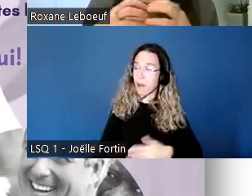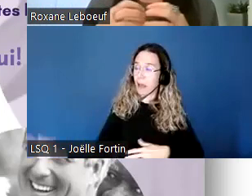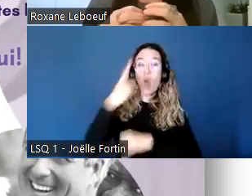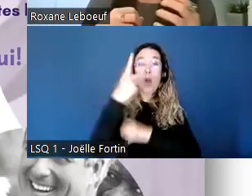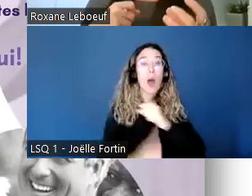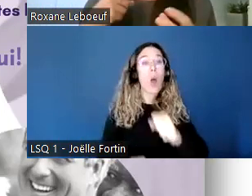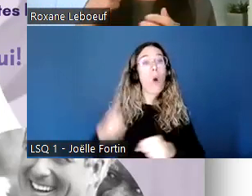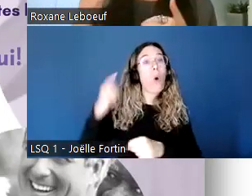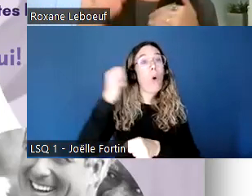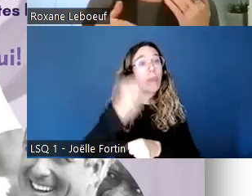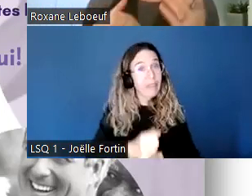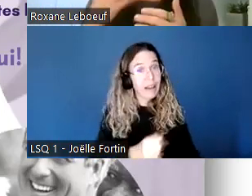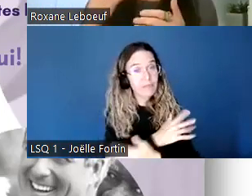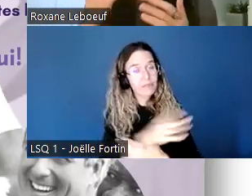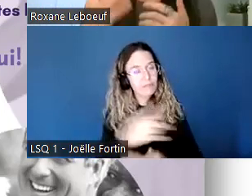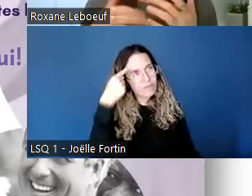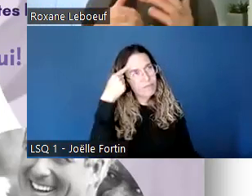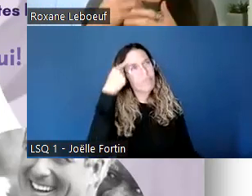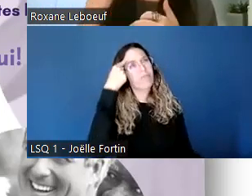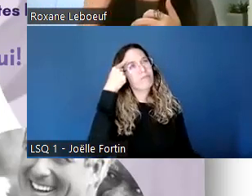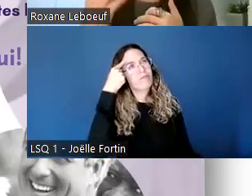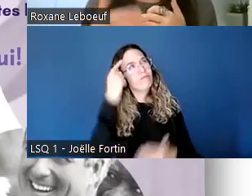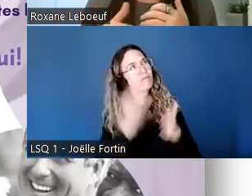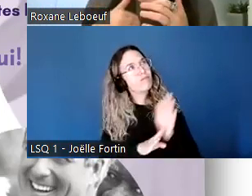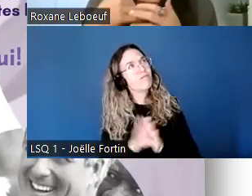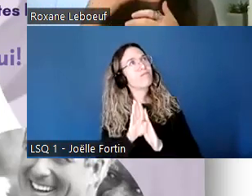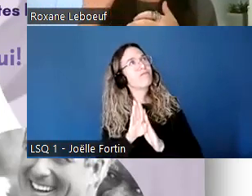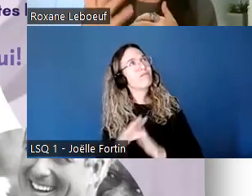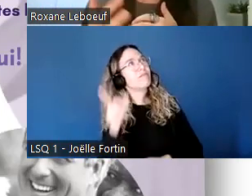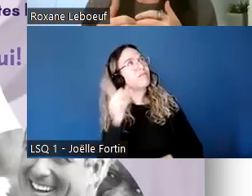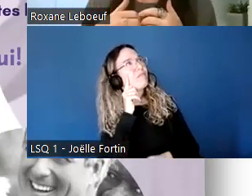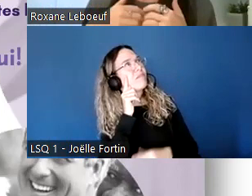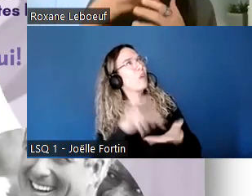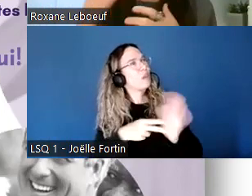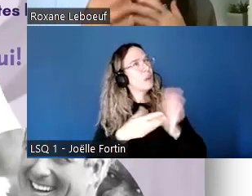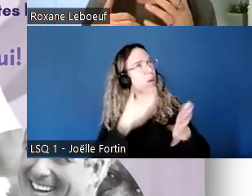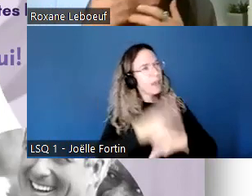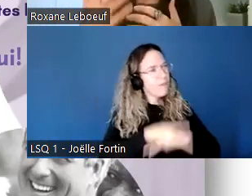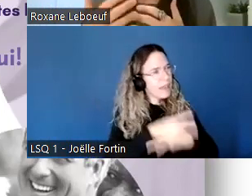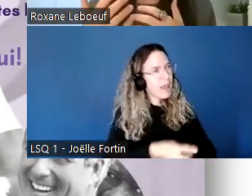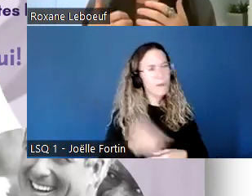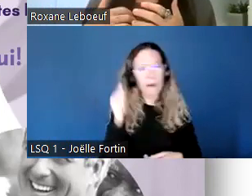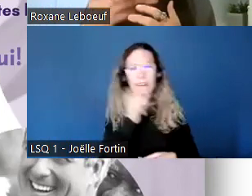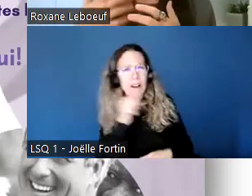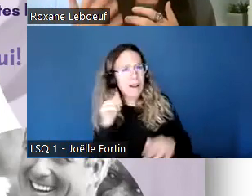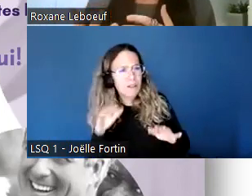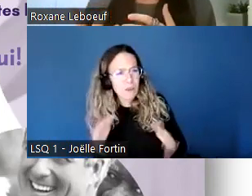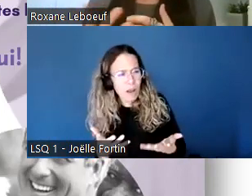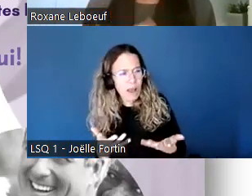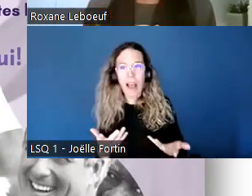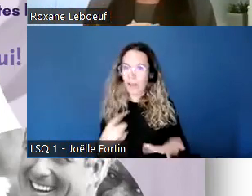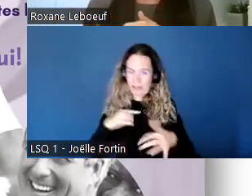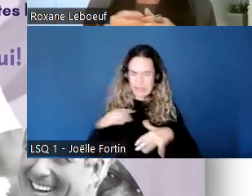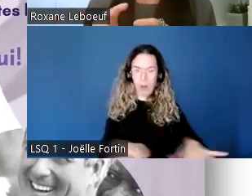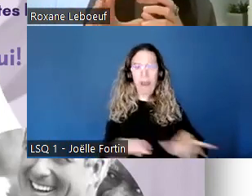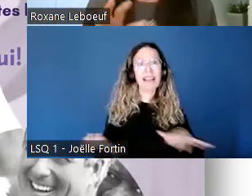gens peuvent penser, travailler, entendre parler de la bienveillance, entendre parler de l'intolérance. Donc, ça reste tout ça, ça garde tout ça actif